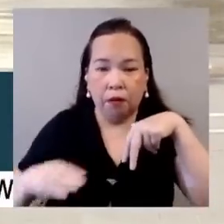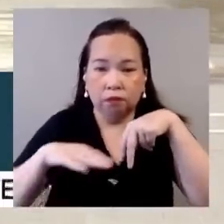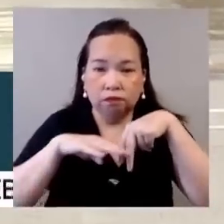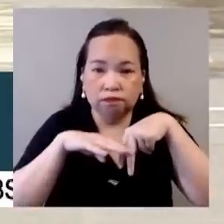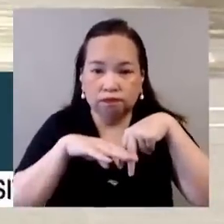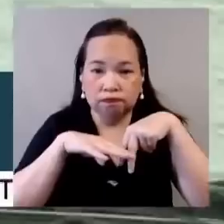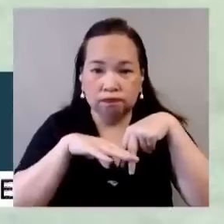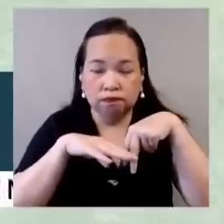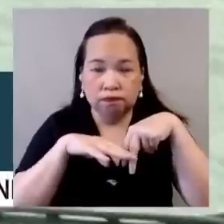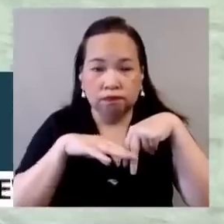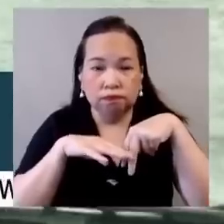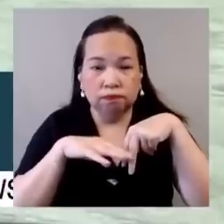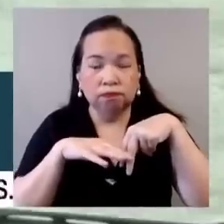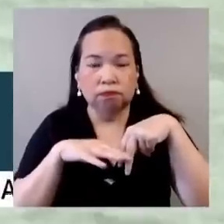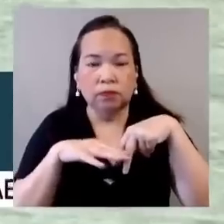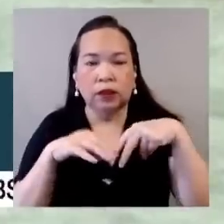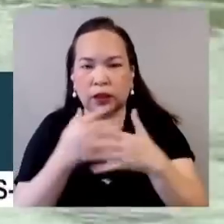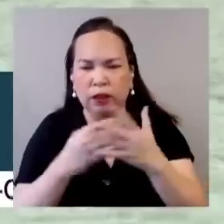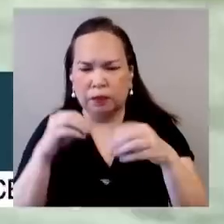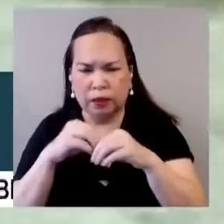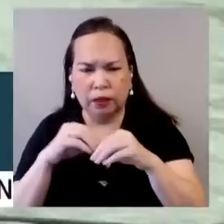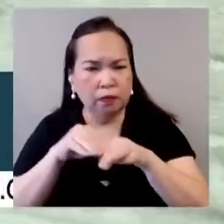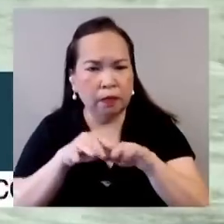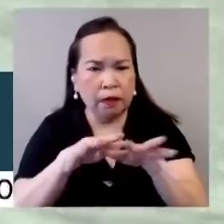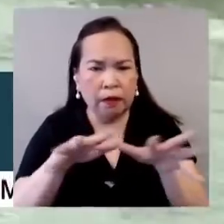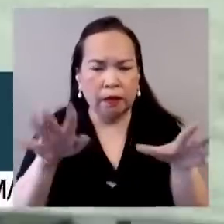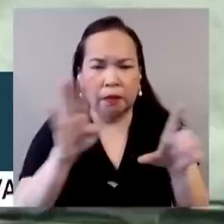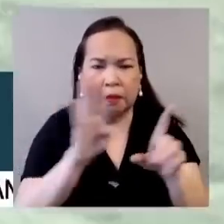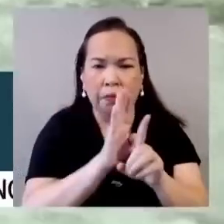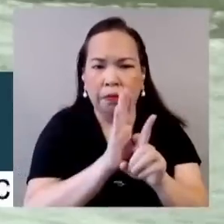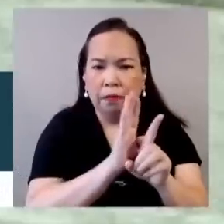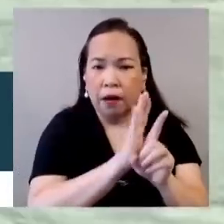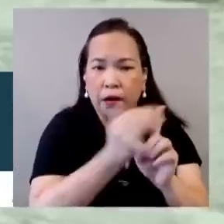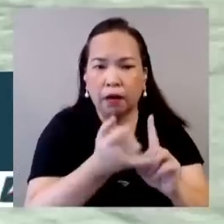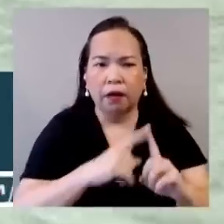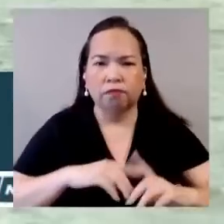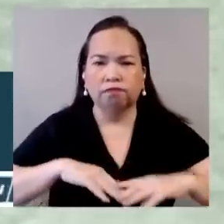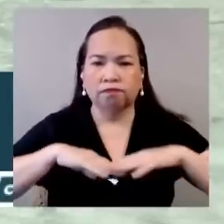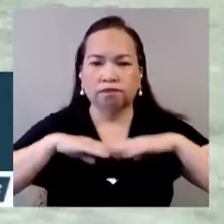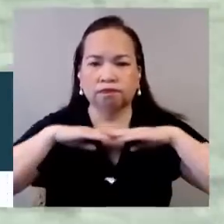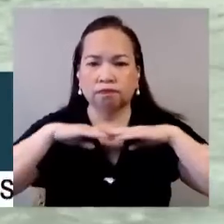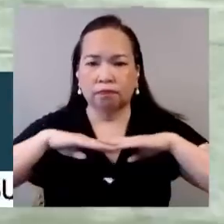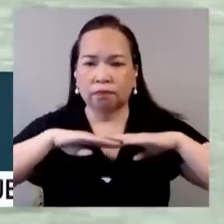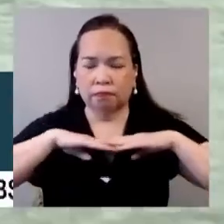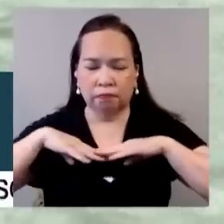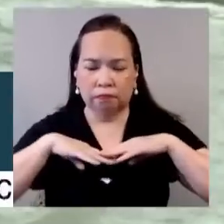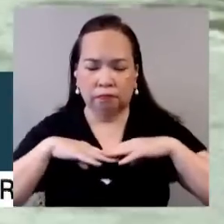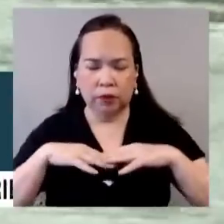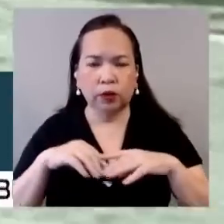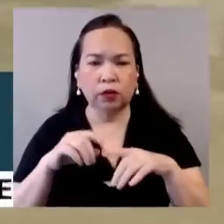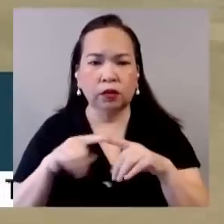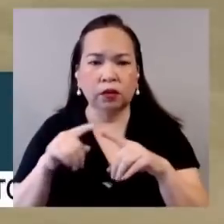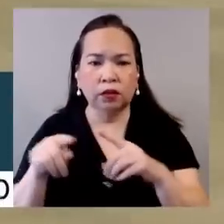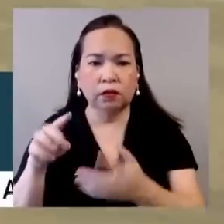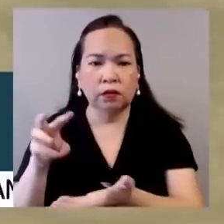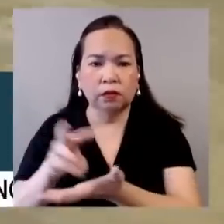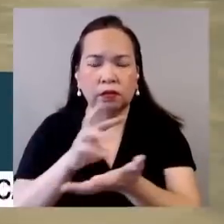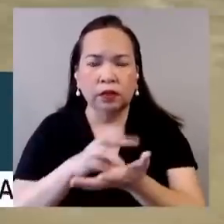mga looban sa mga barangay inabot naman hanggang dibdib sa iba't ibang parte po dito sa lalawigan po ng